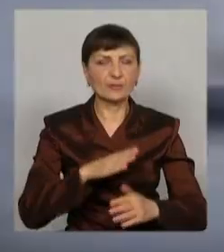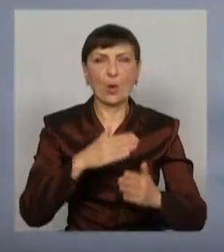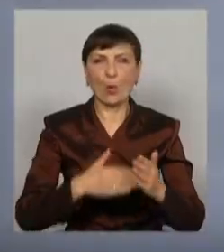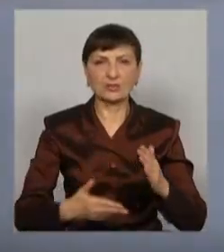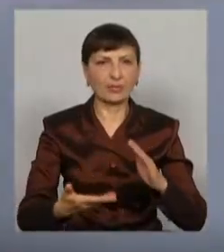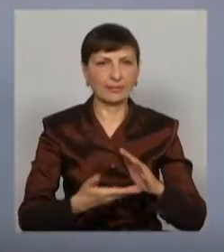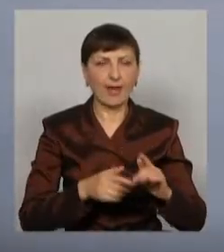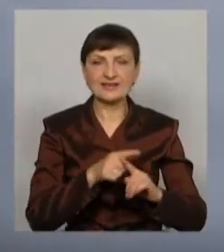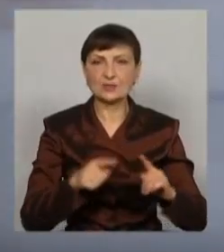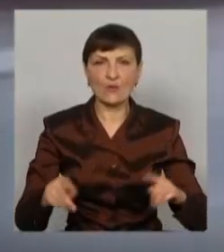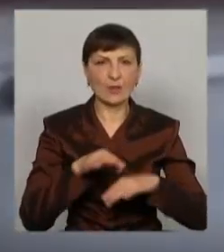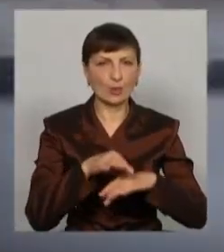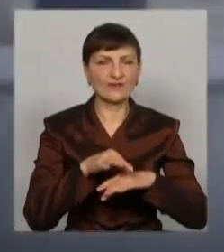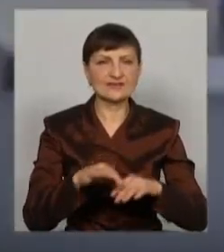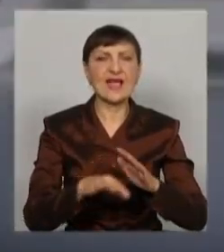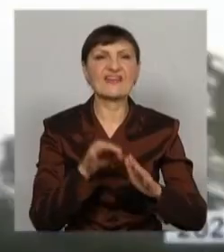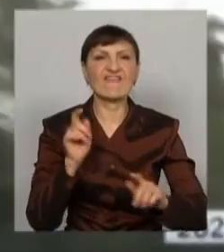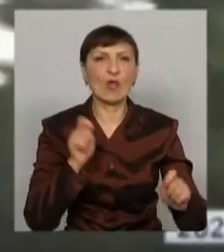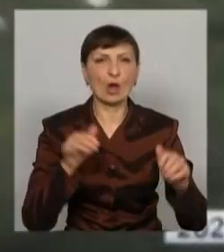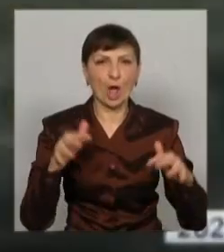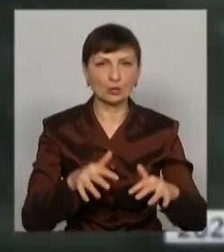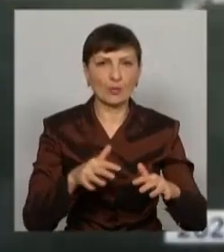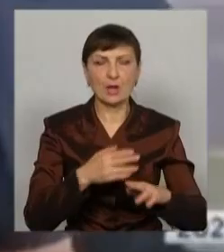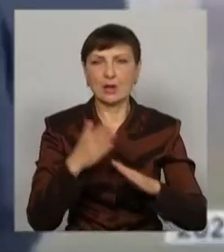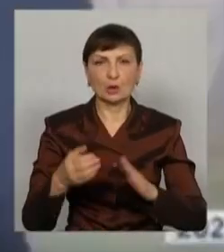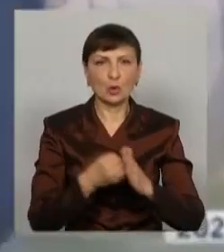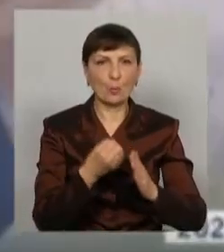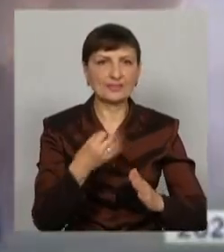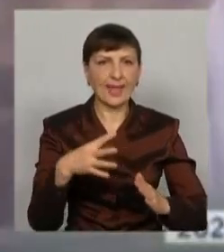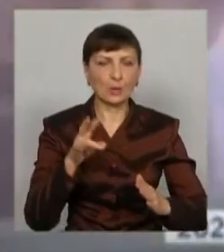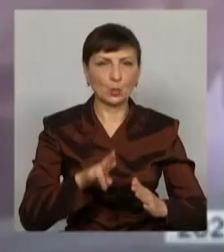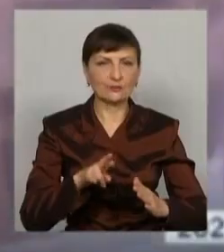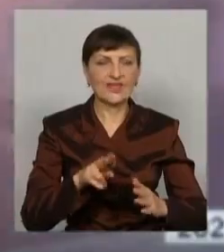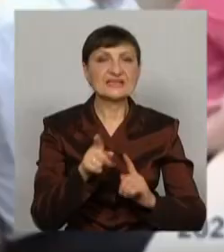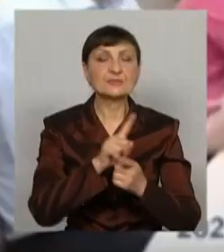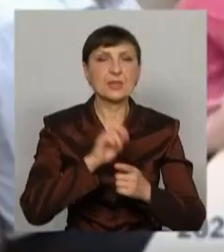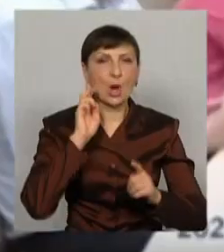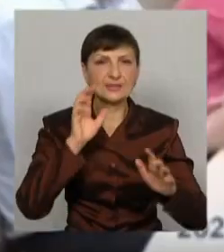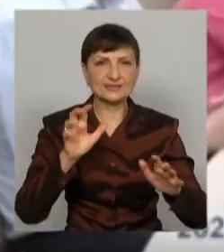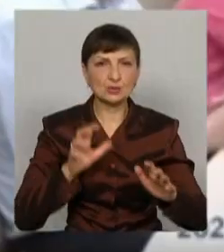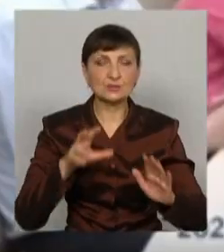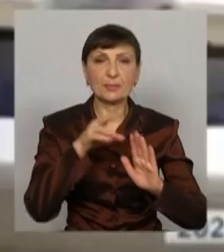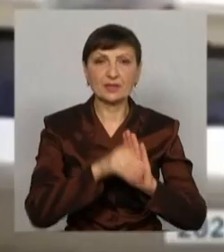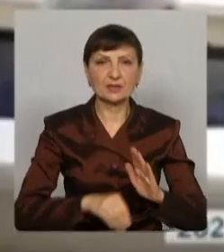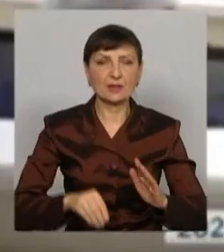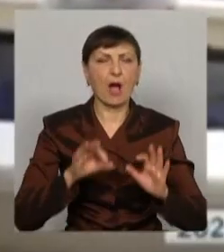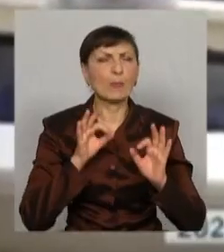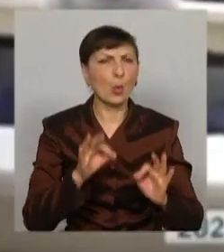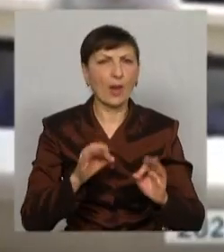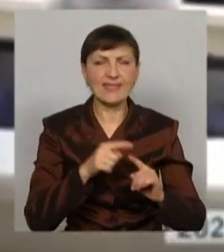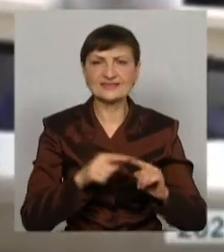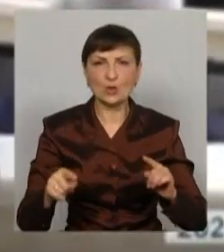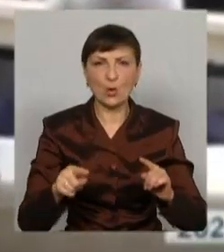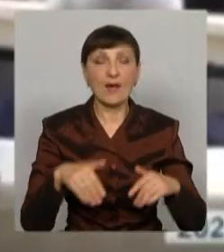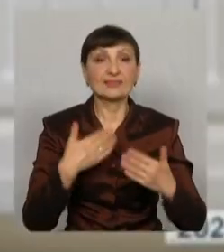а сроки проведения референдума продлены до 15 июля. Отметим, что изменение Конституции предполагает обнуление срока, что